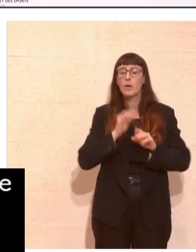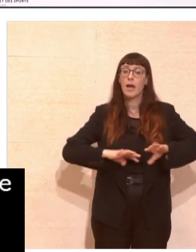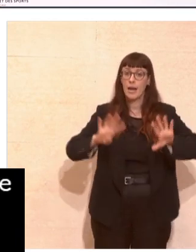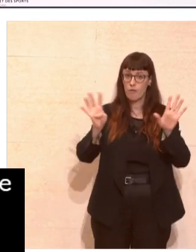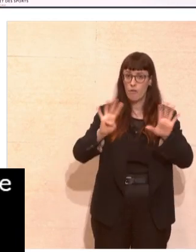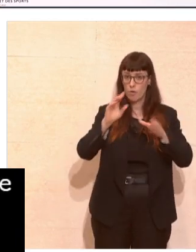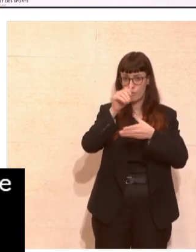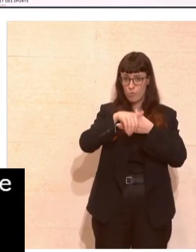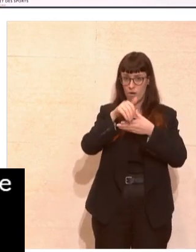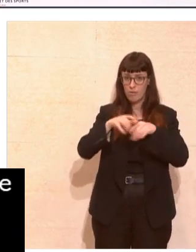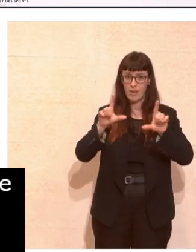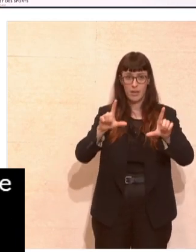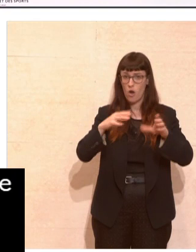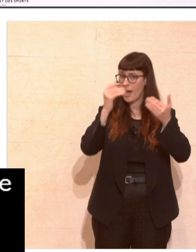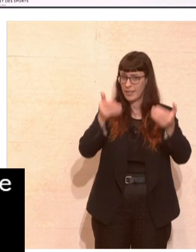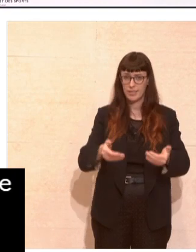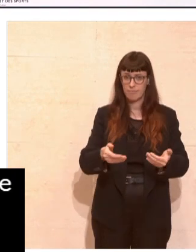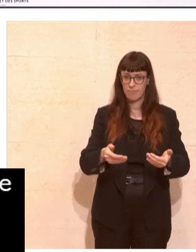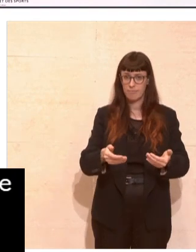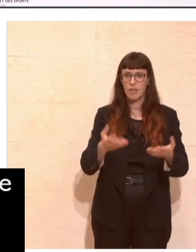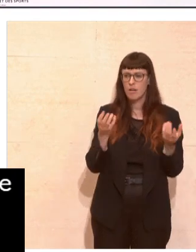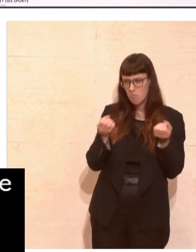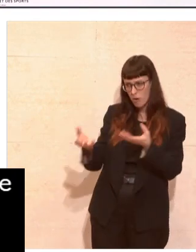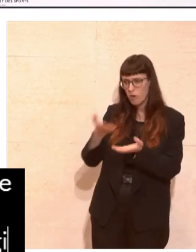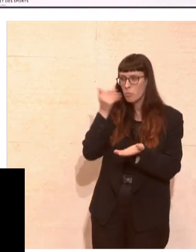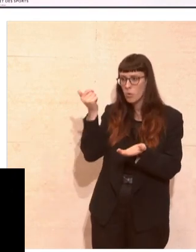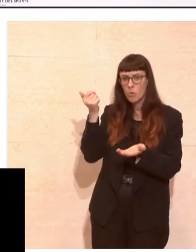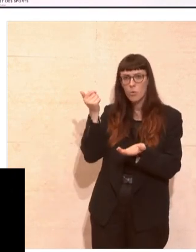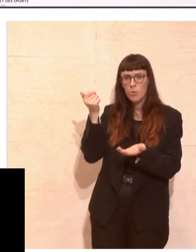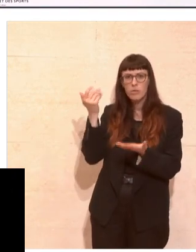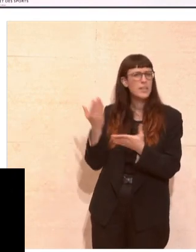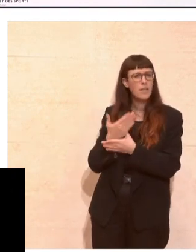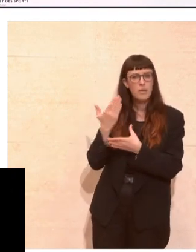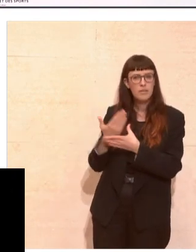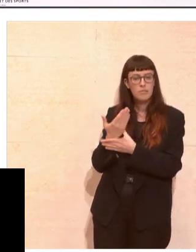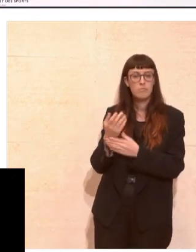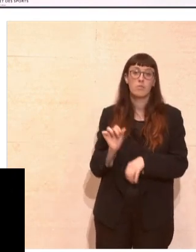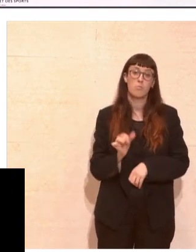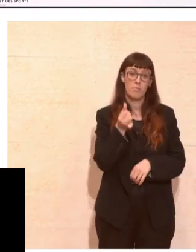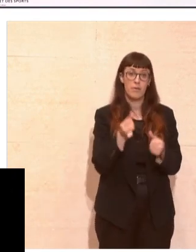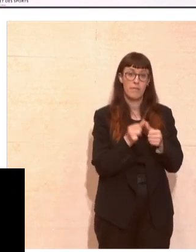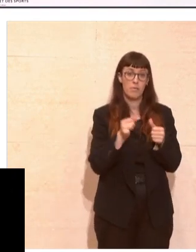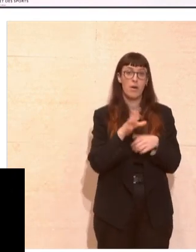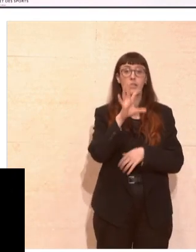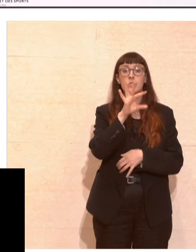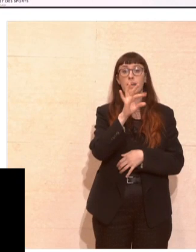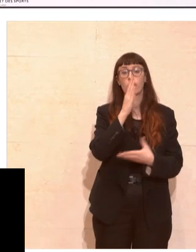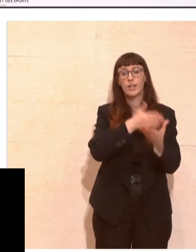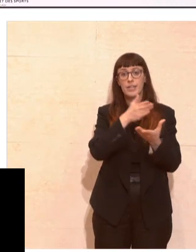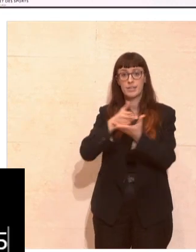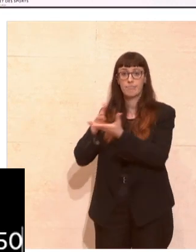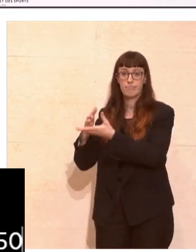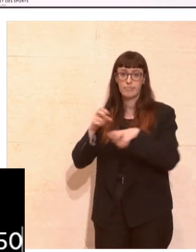la vigilance. Donc, voici ce qu'on a fait. D'abord, on a été dans les classes, on a vu une 50aine de classes à